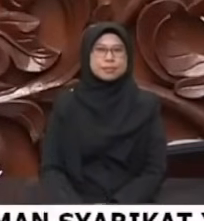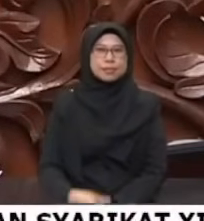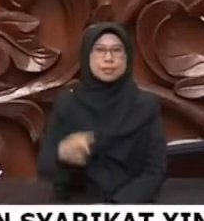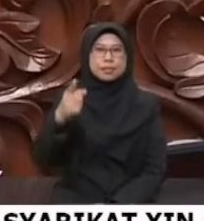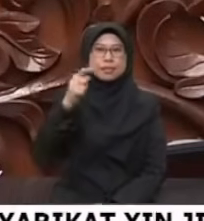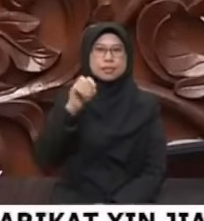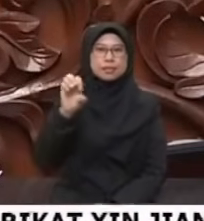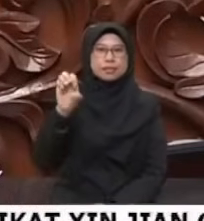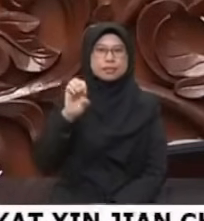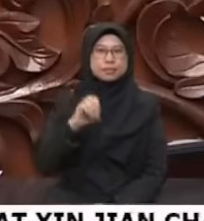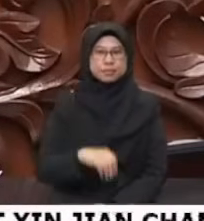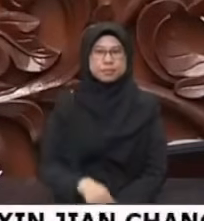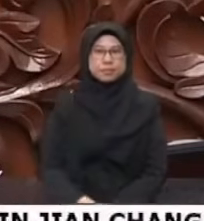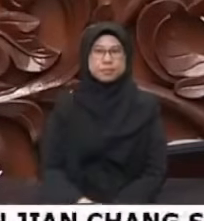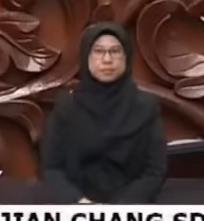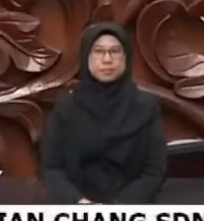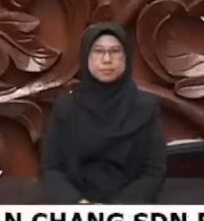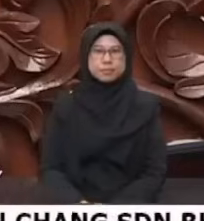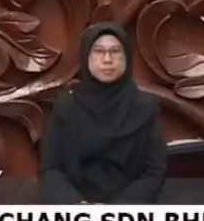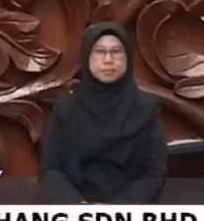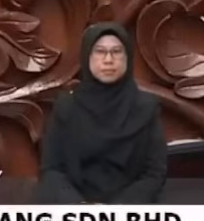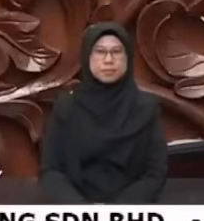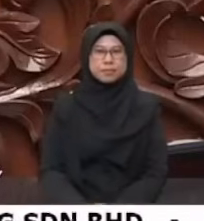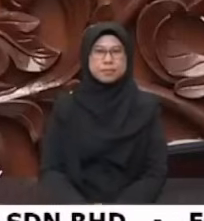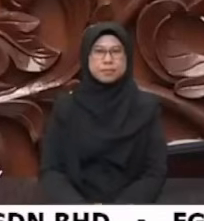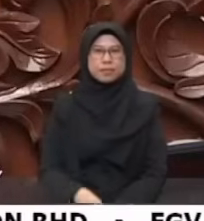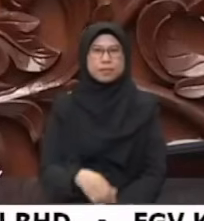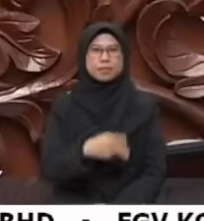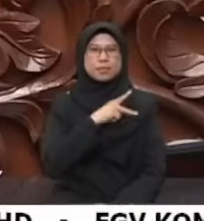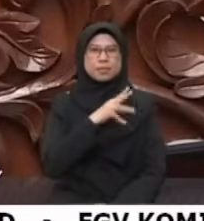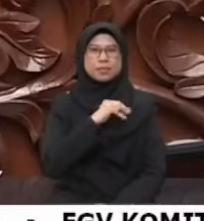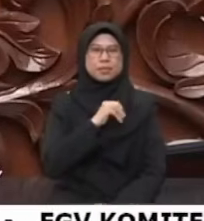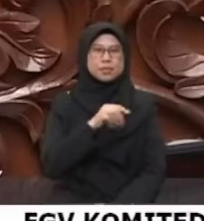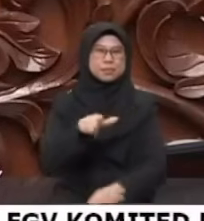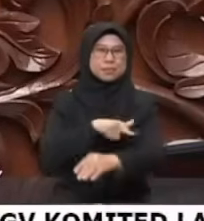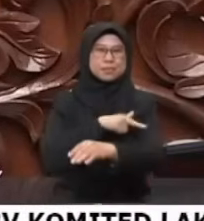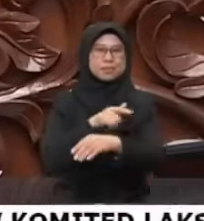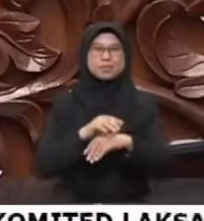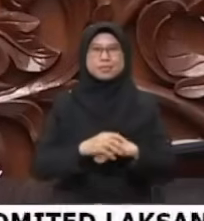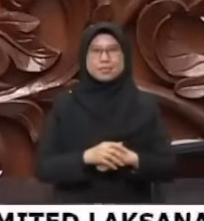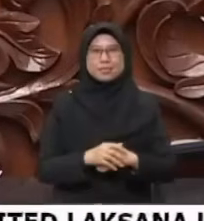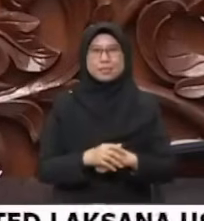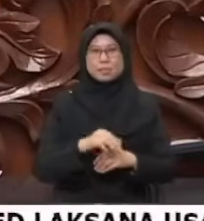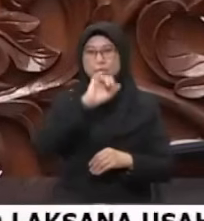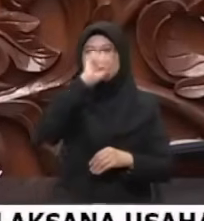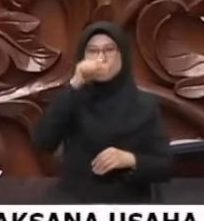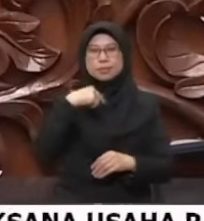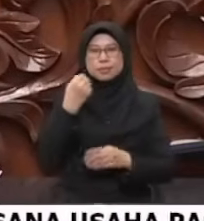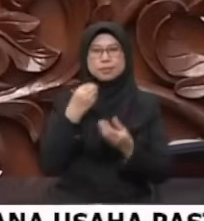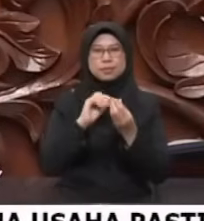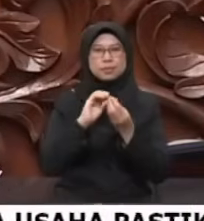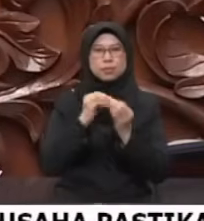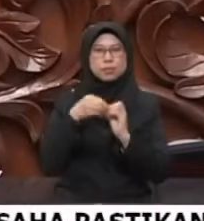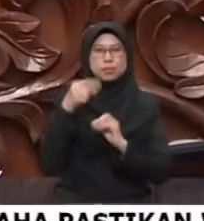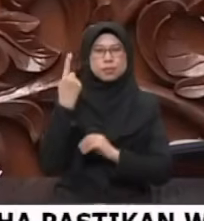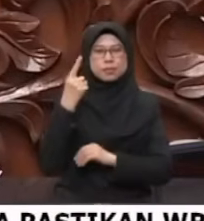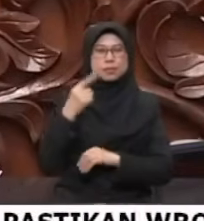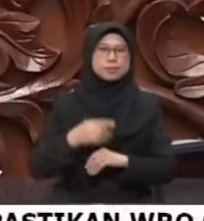datkaka yang di panjang sangat tadi waktu Kementerian soalan saya soalan nombor